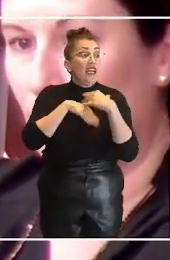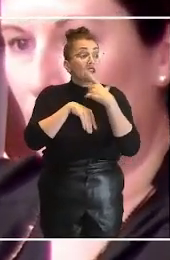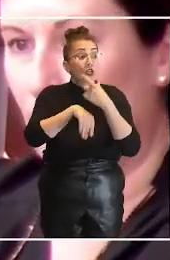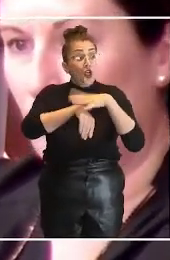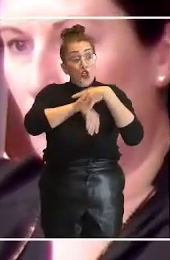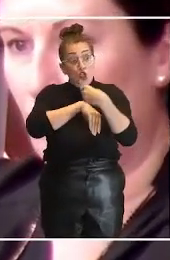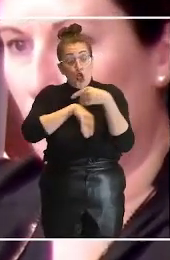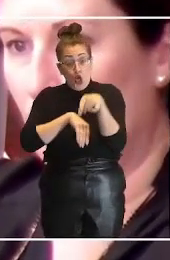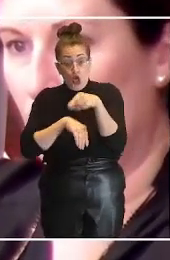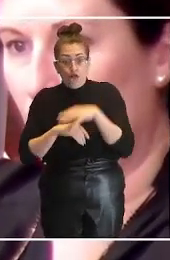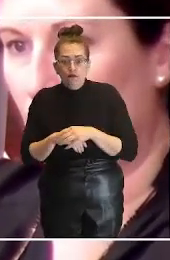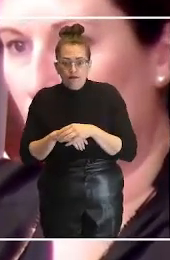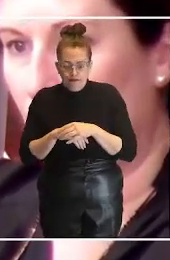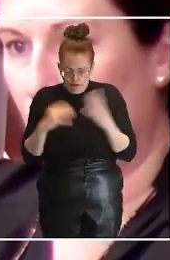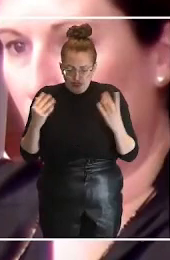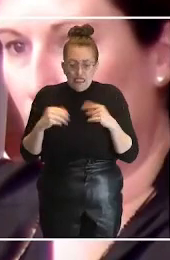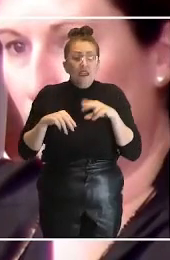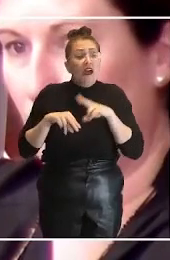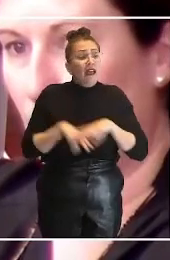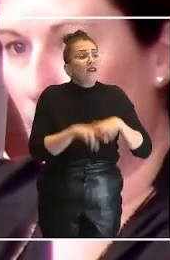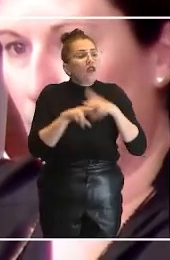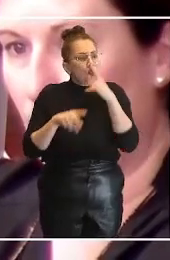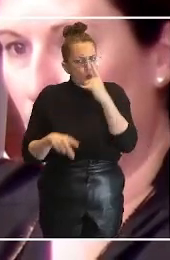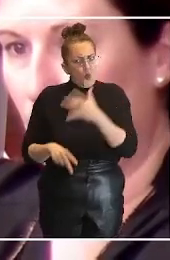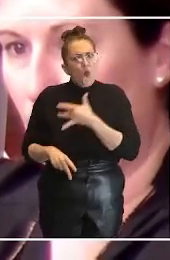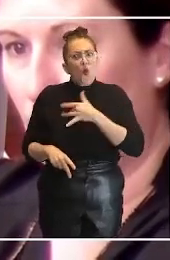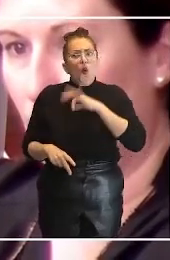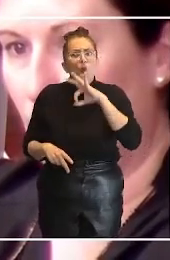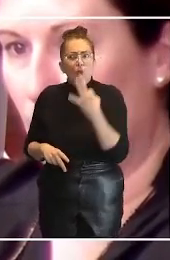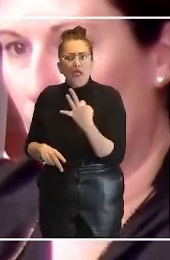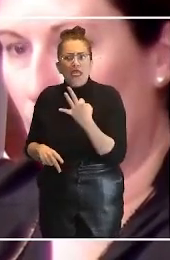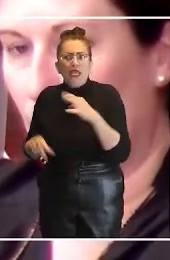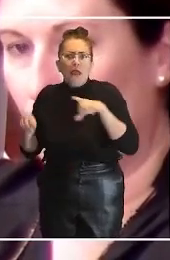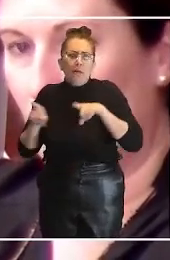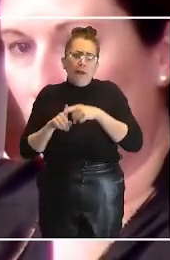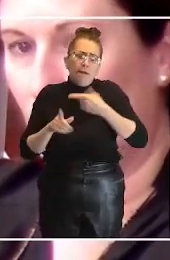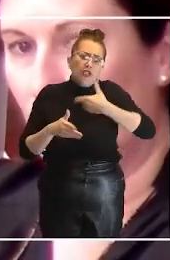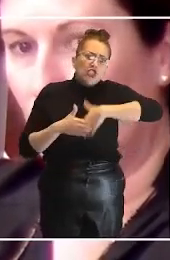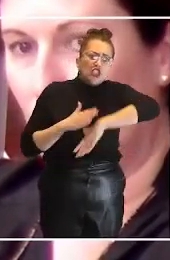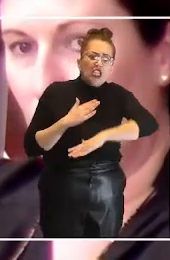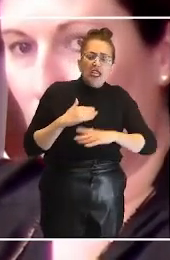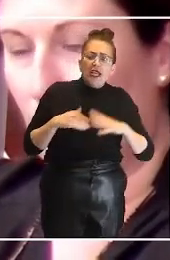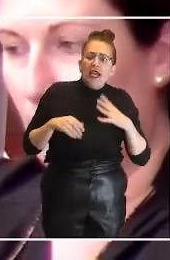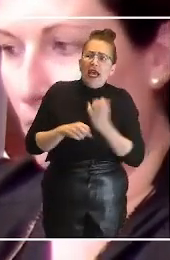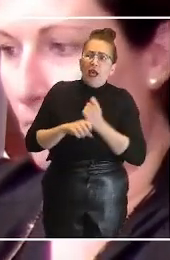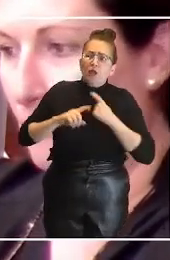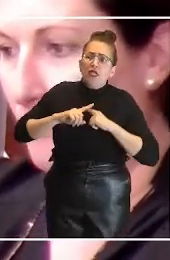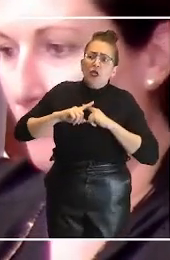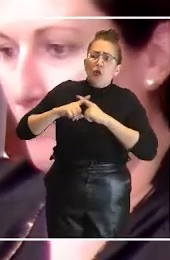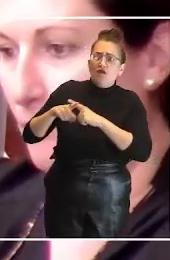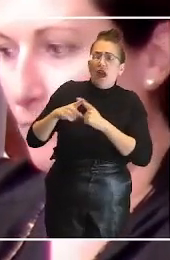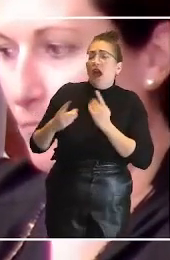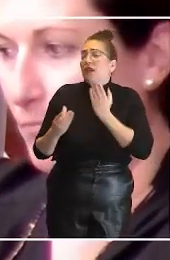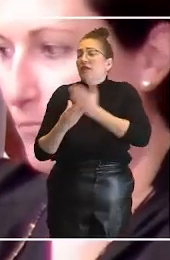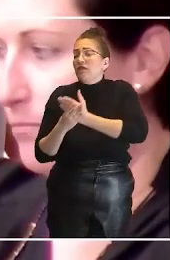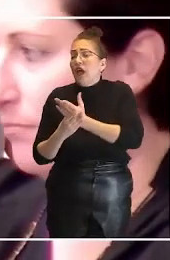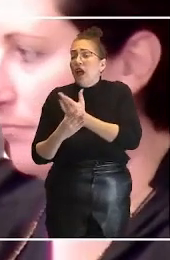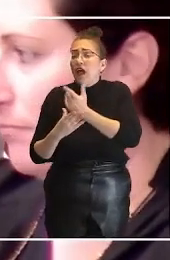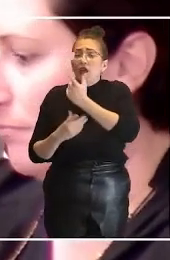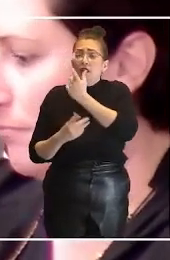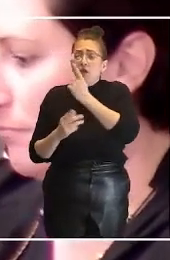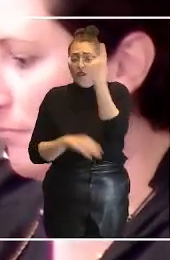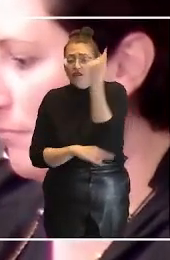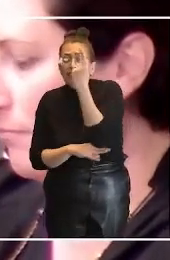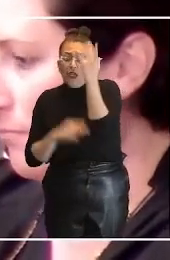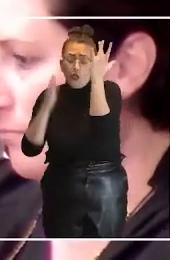partagé pour l'international et une reconnaissance de sa plus-value, quels que soient les secteurs d'intervention, socio-économiques, universitaires ou